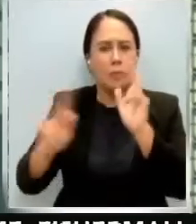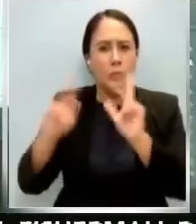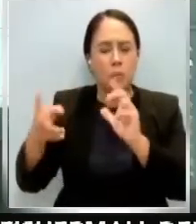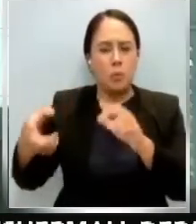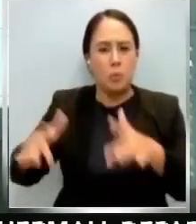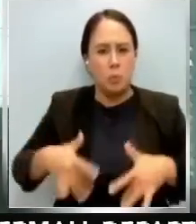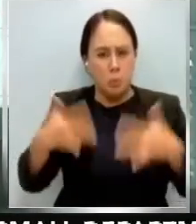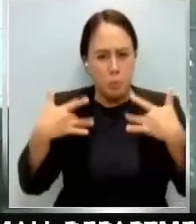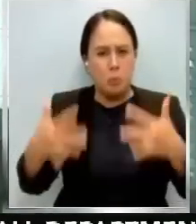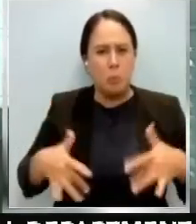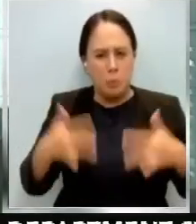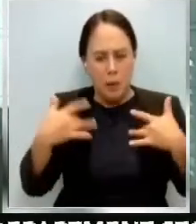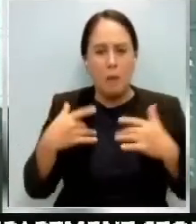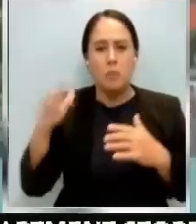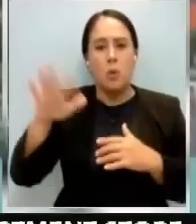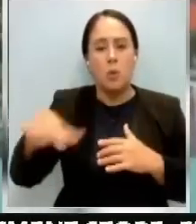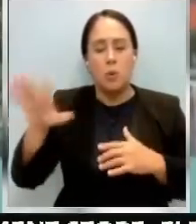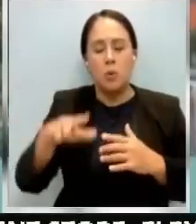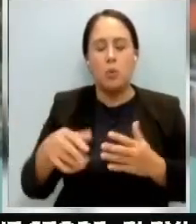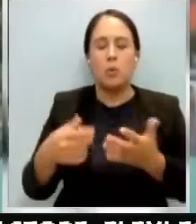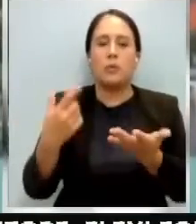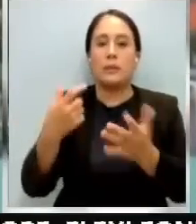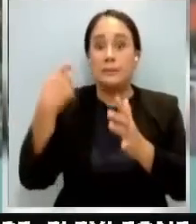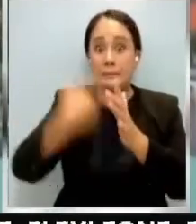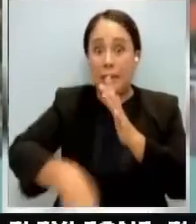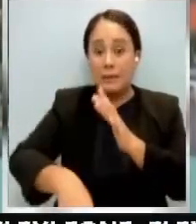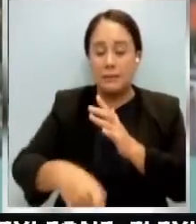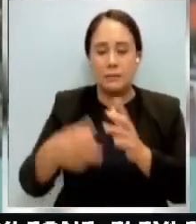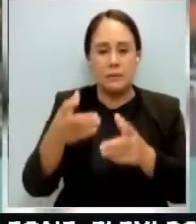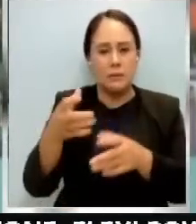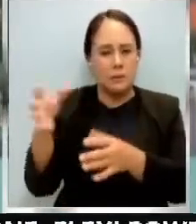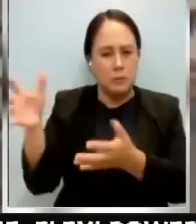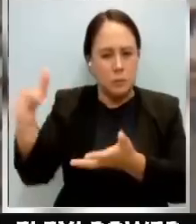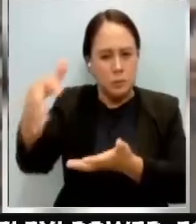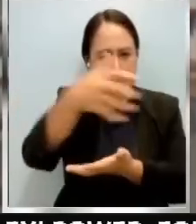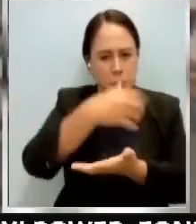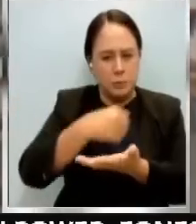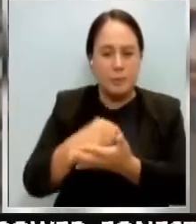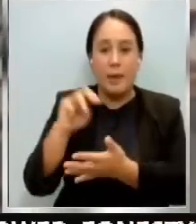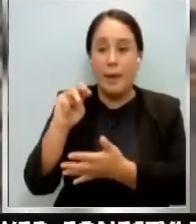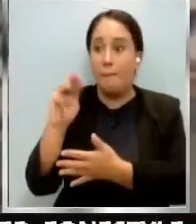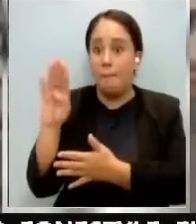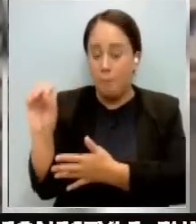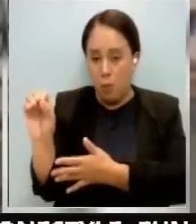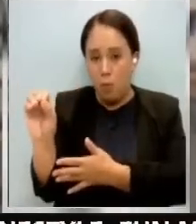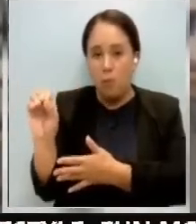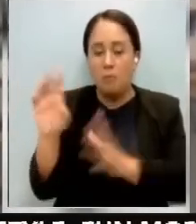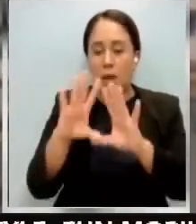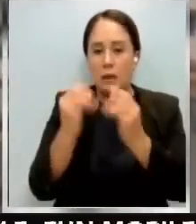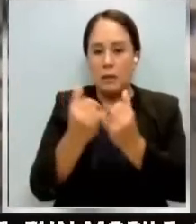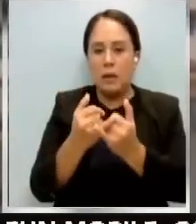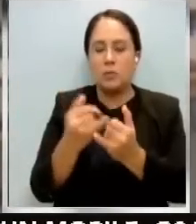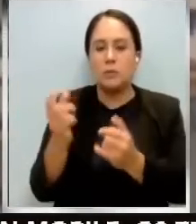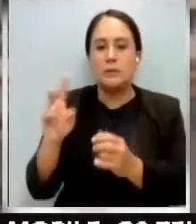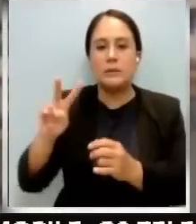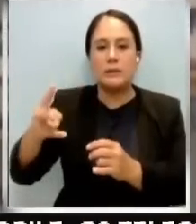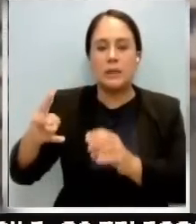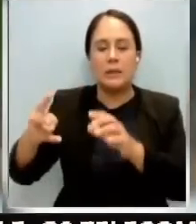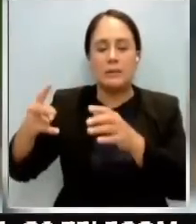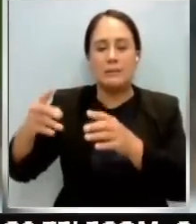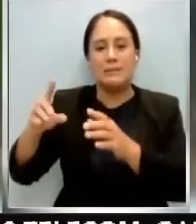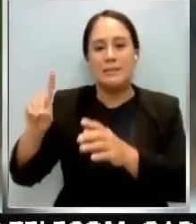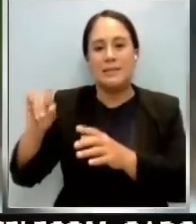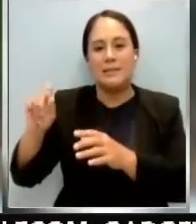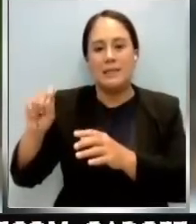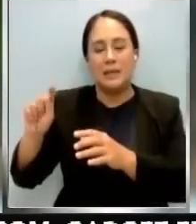buwis ding kinokolekta sa mga lugar. Ang mga naturang Embo barangays, lahat bahagi ng 2nd Congressional District ng Makati